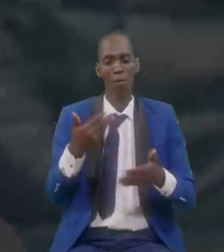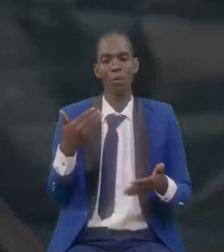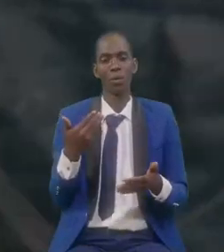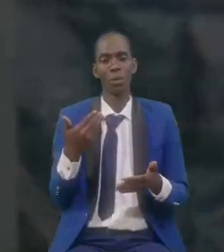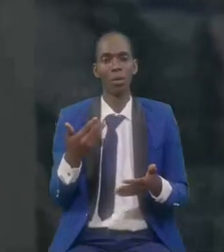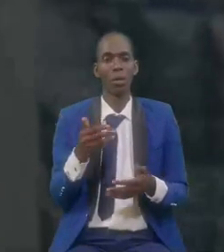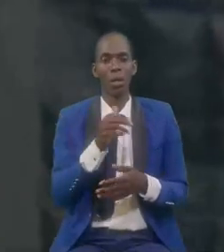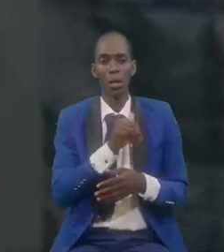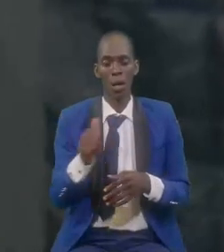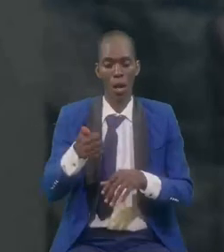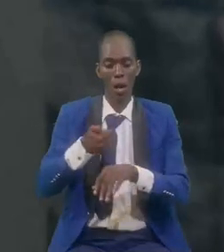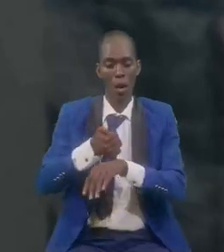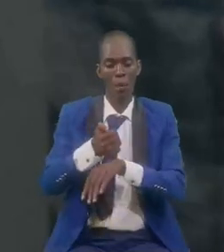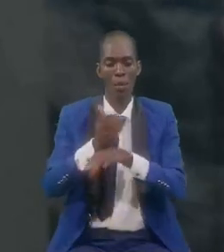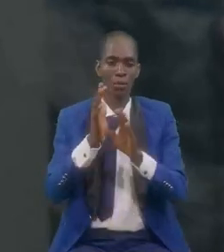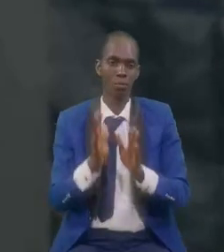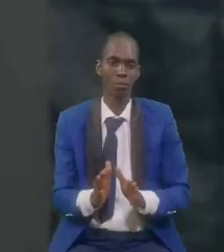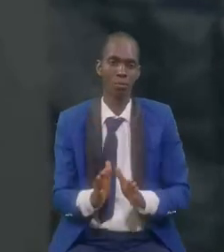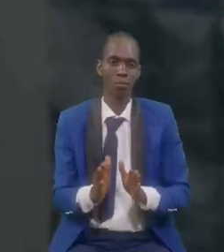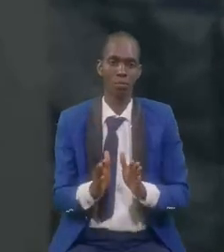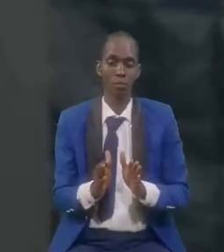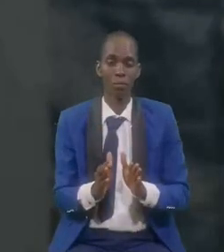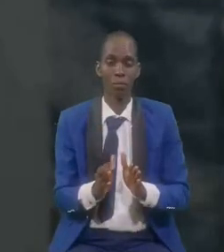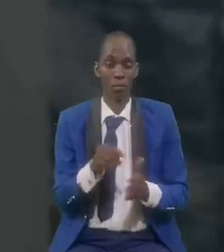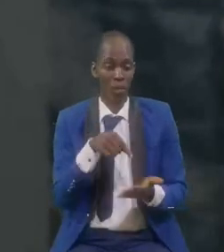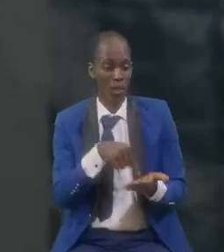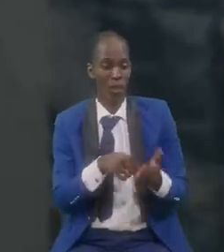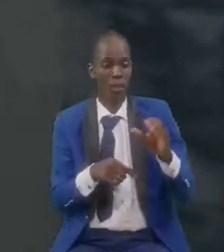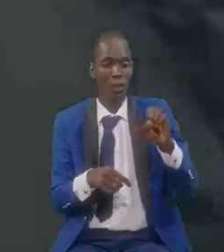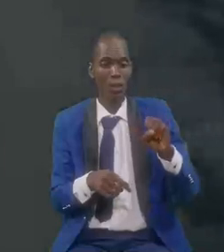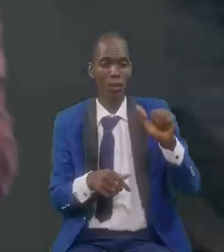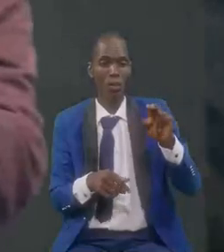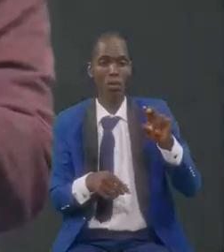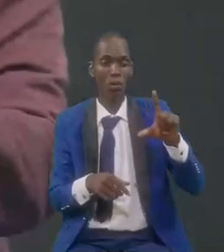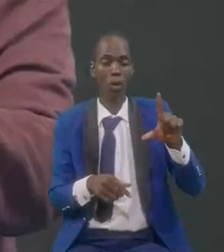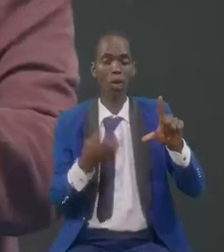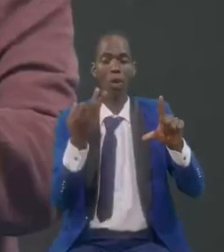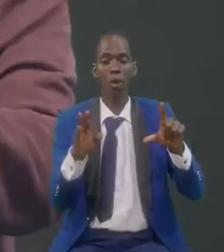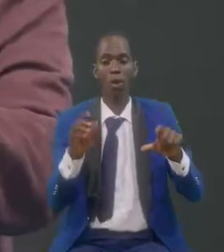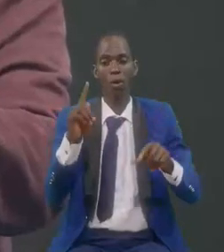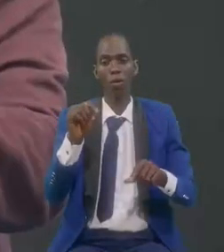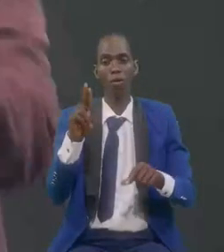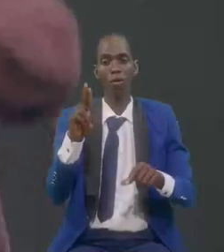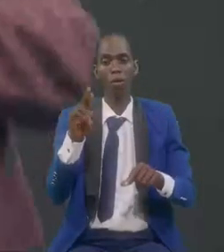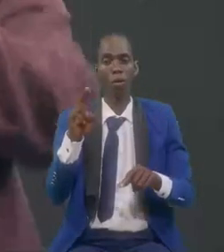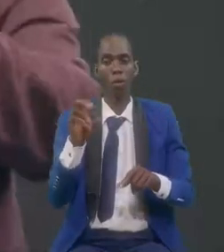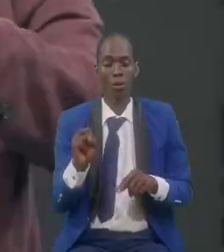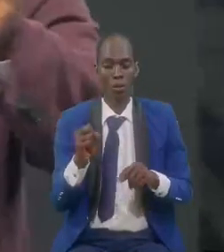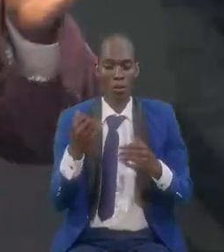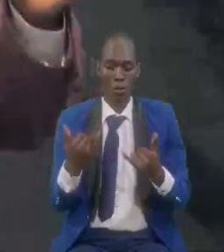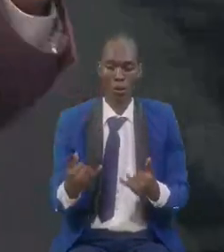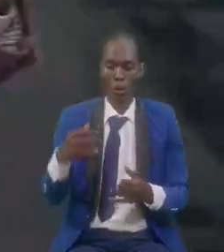13. En m'établissant dans le... C'est Saul de Tarse qui parle. Paul, l'apôtre